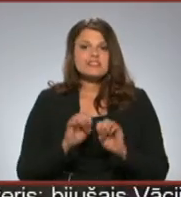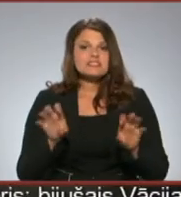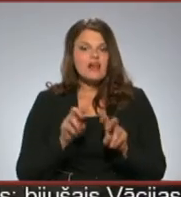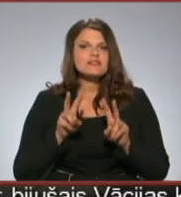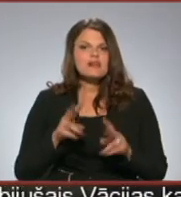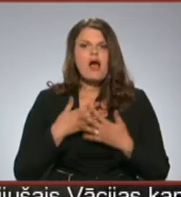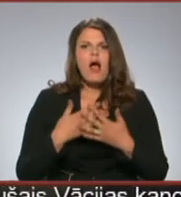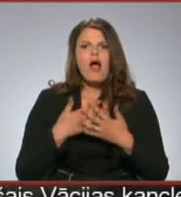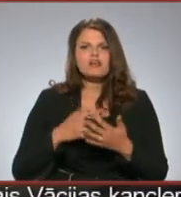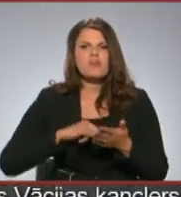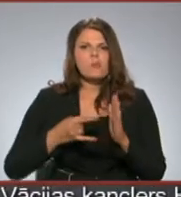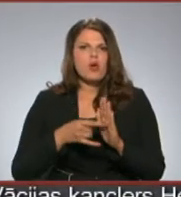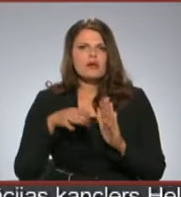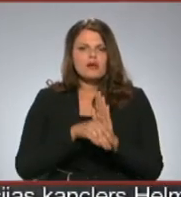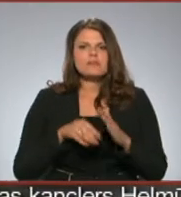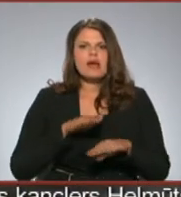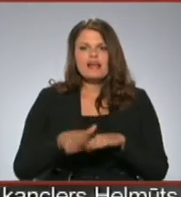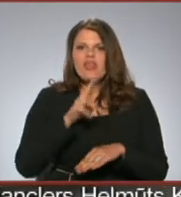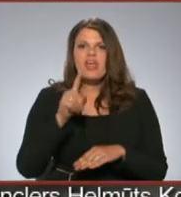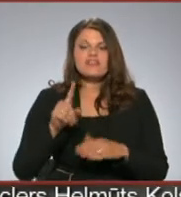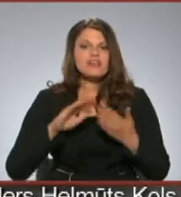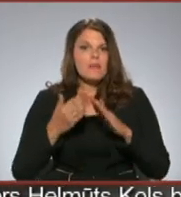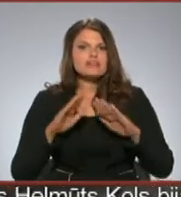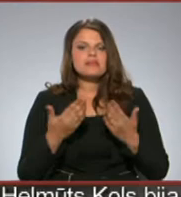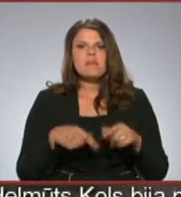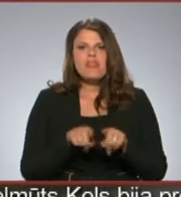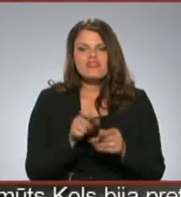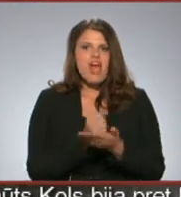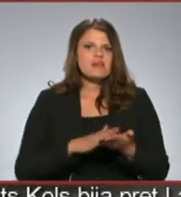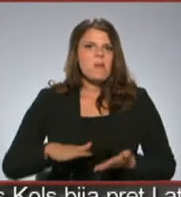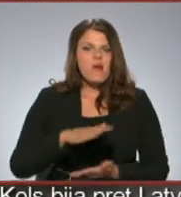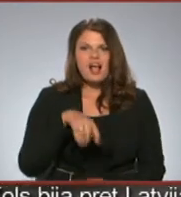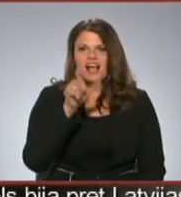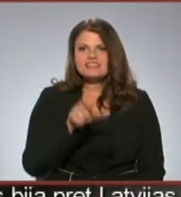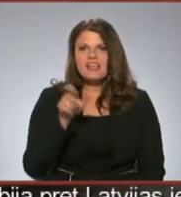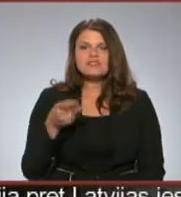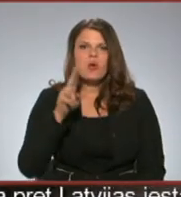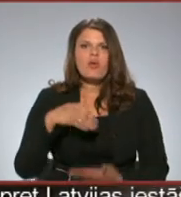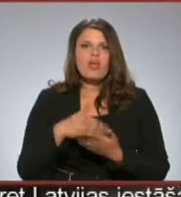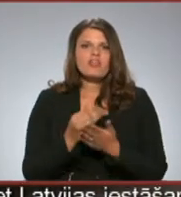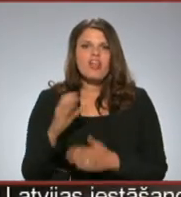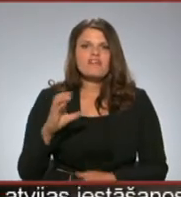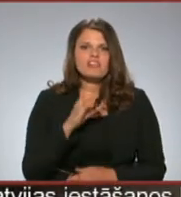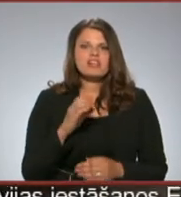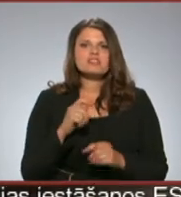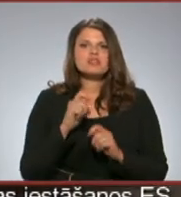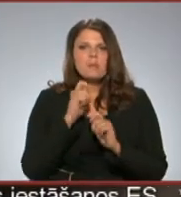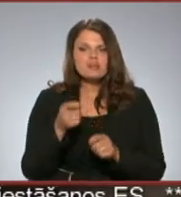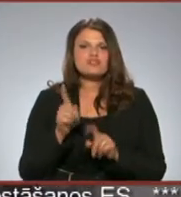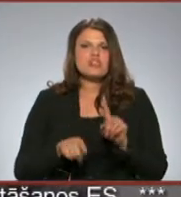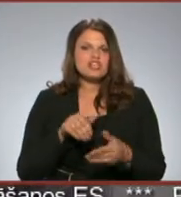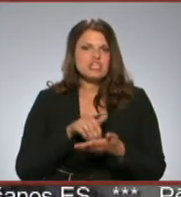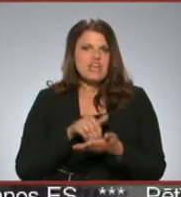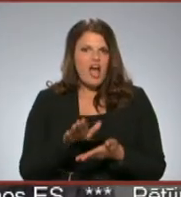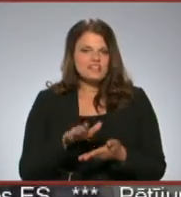projektu rakstīšanā un realizācijā esot ne tikai pilsēta, bet arī pagastu iedzīvotāji, un daļai finansējuma piešķiršana nāks arī atteikt.